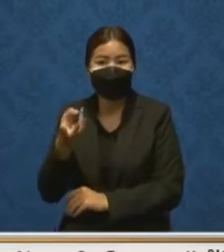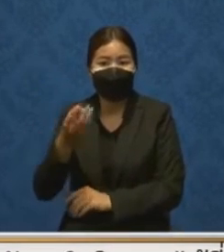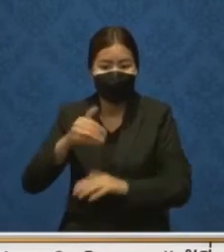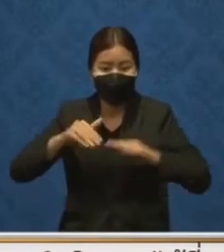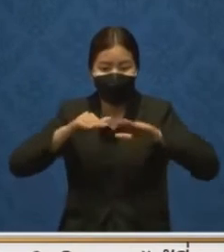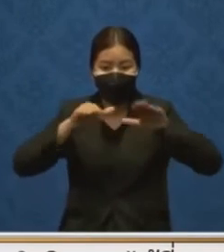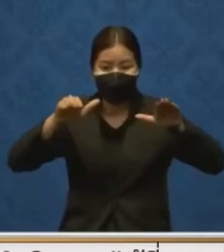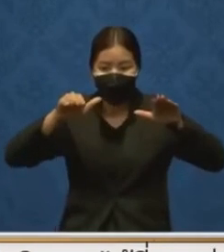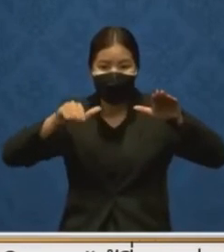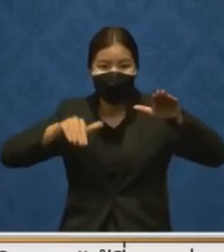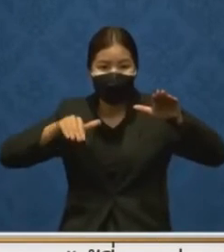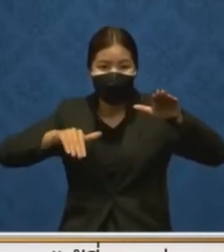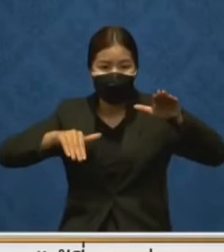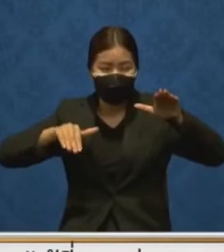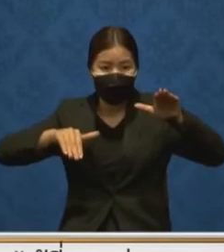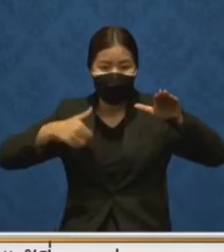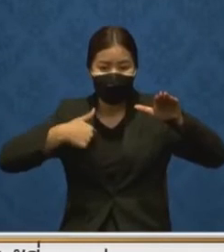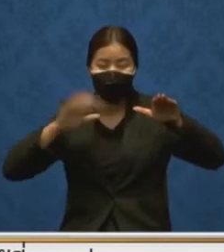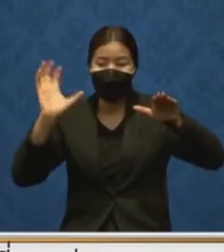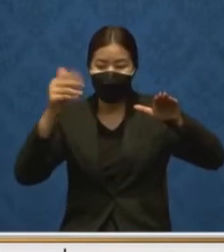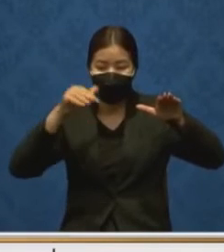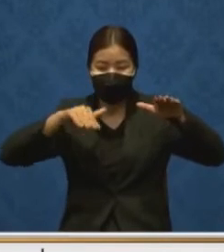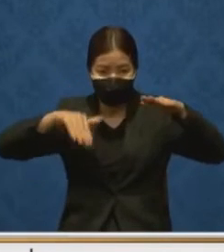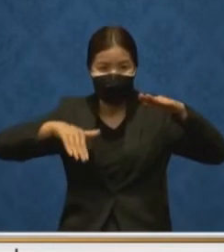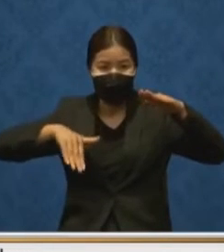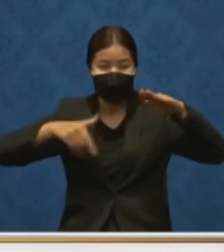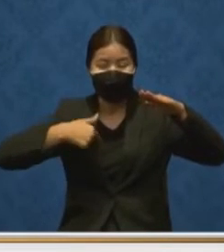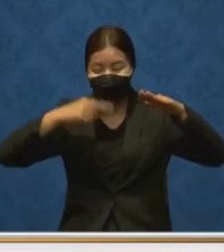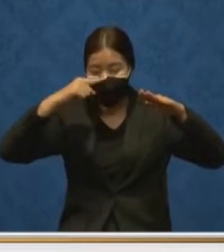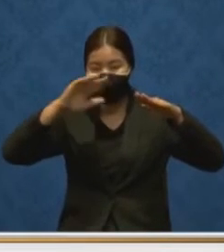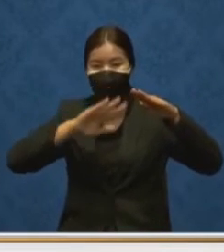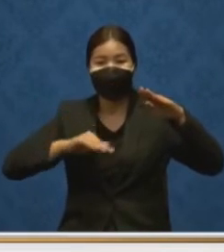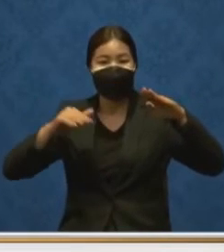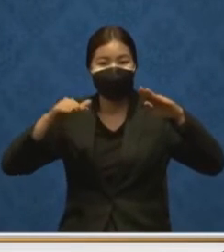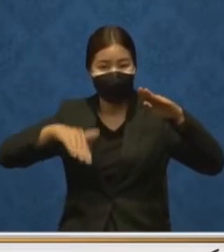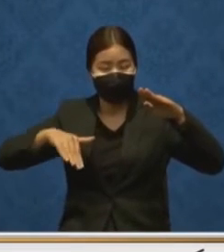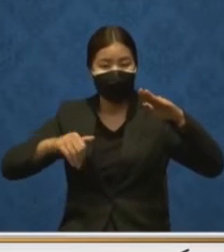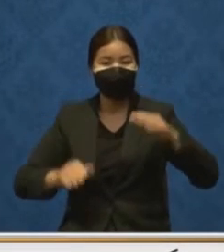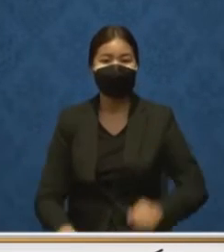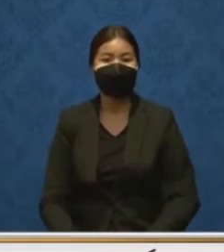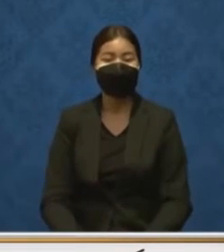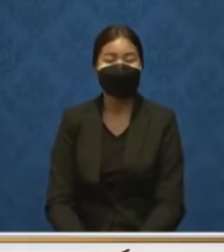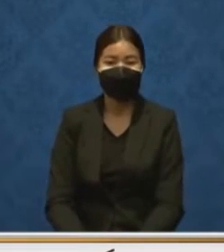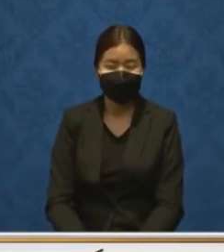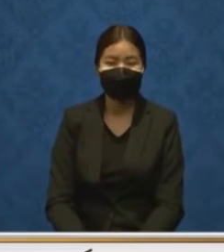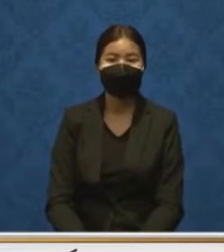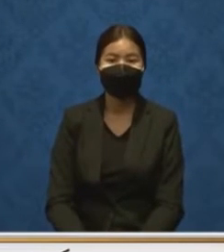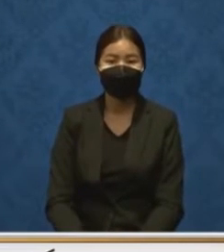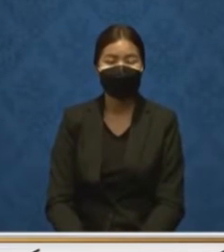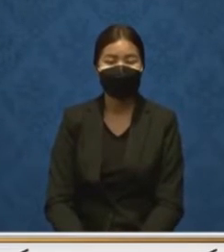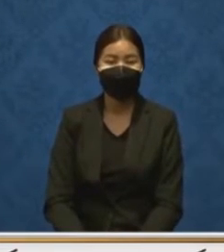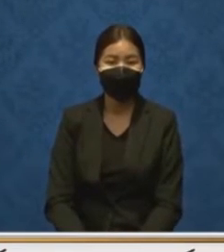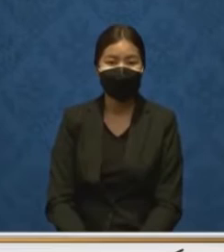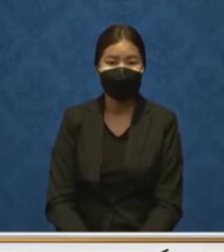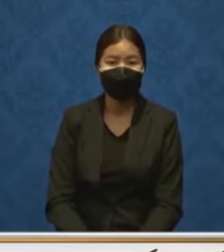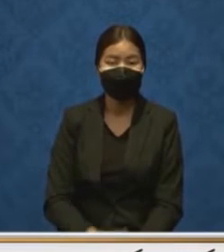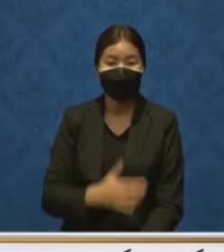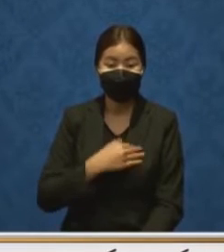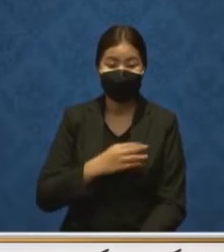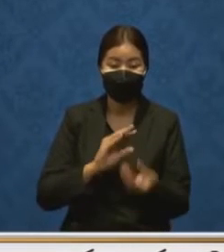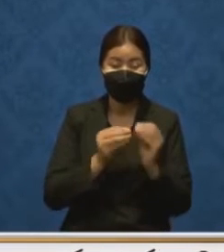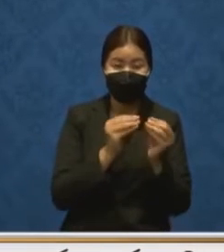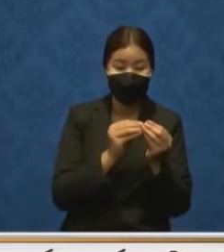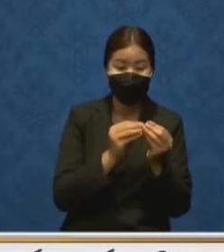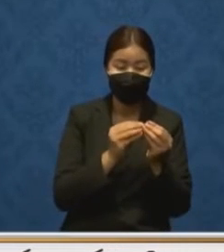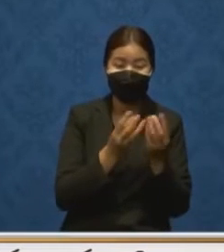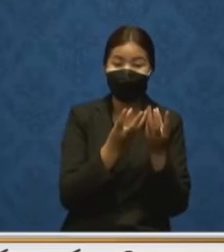ต่ำกวาอัตราเพิ่มเฉลี่ยของโลกแล้วก็ตัวเลขที่สองที่ขออนุญกราบเรียนก็คือว่าเมื่อเอาตัวเลขเดือนเม